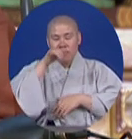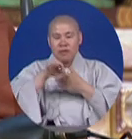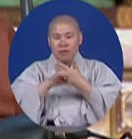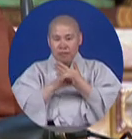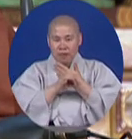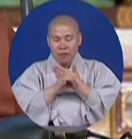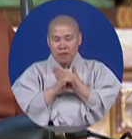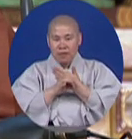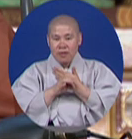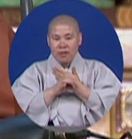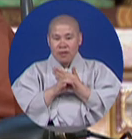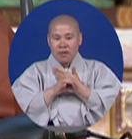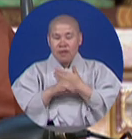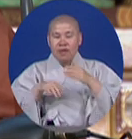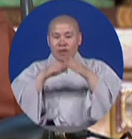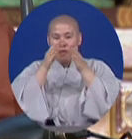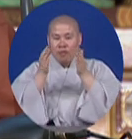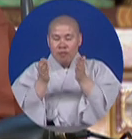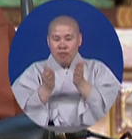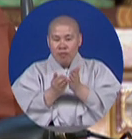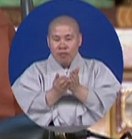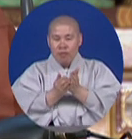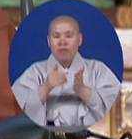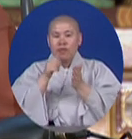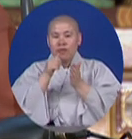뭐 일체 만물이